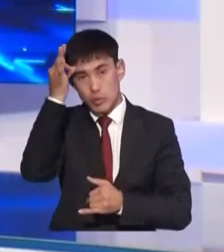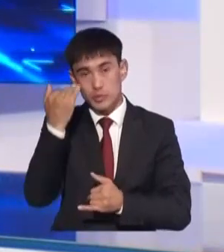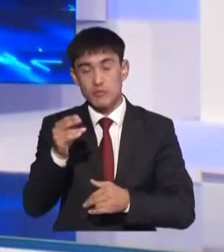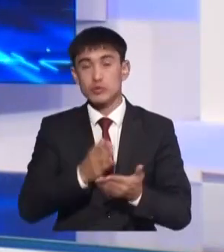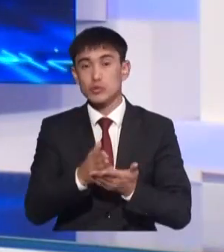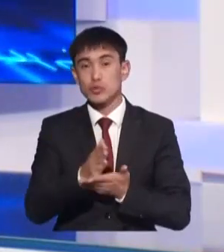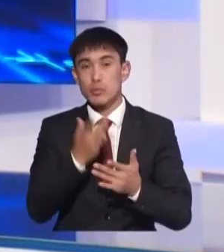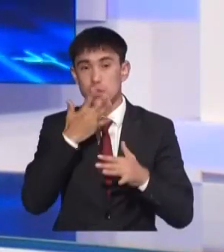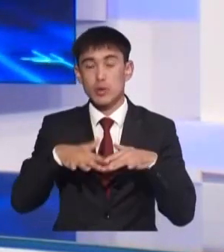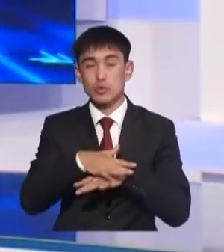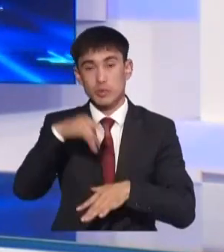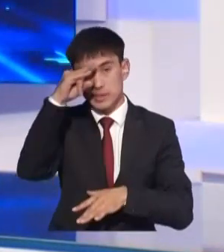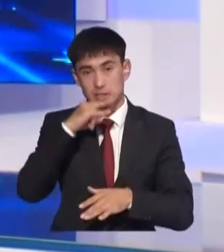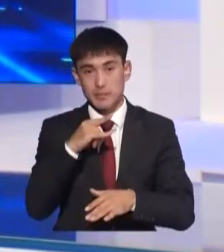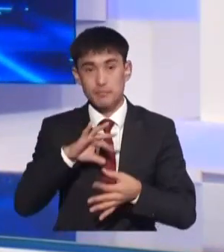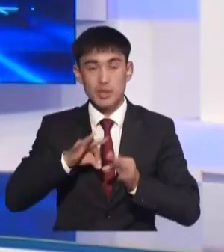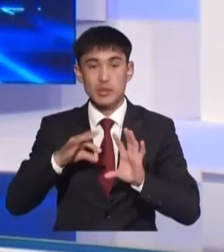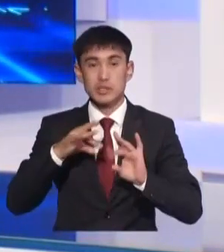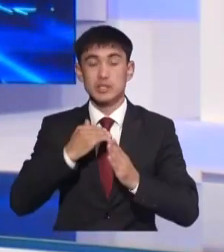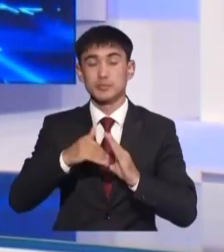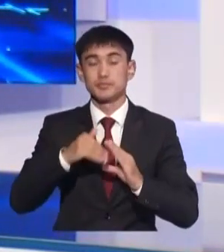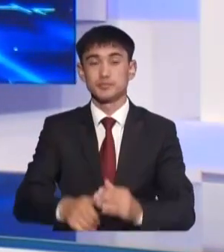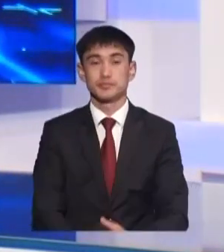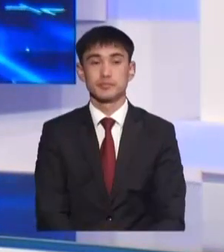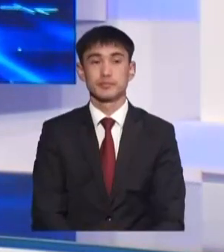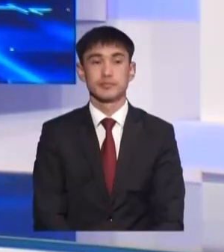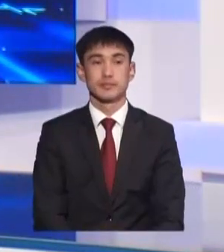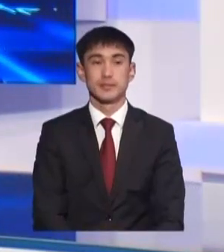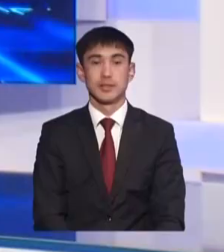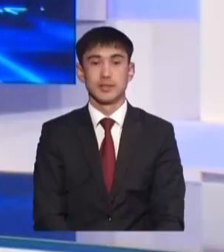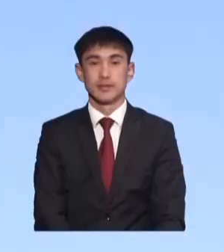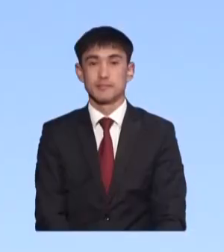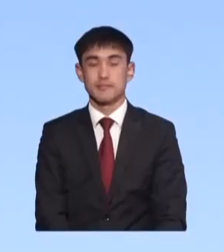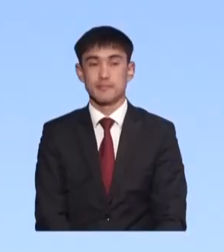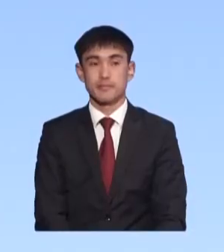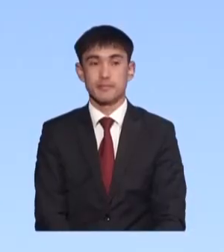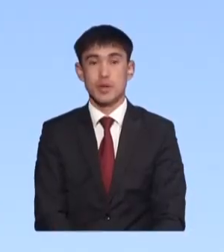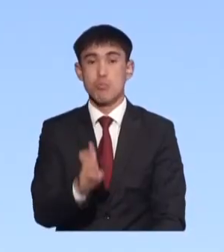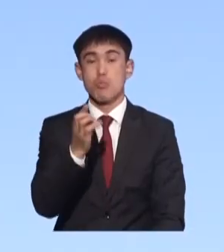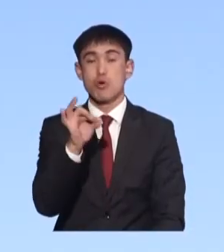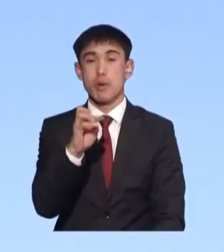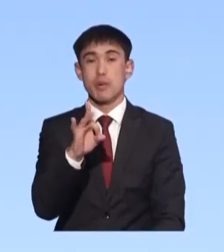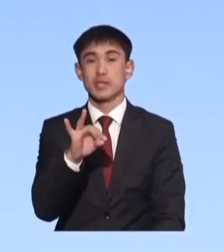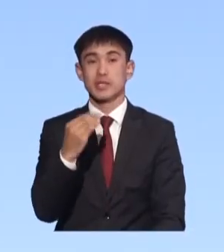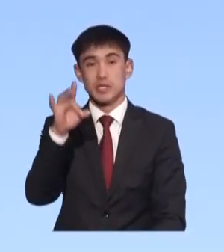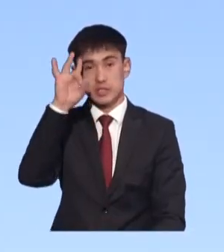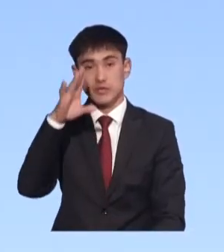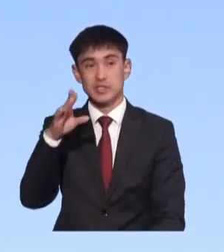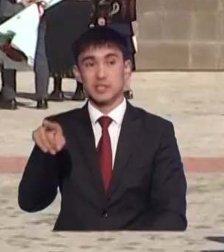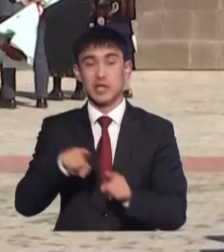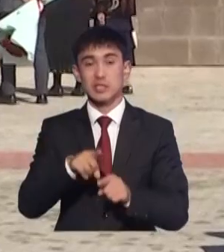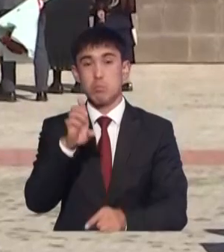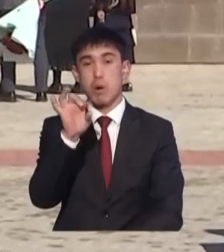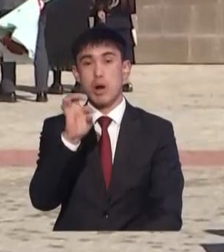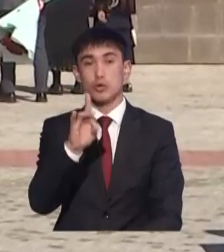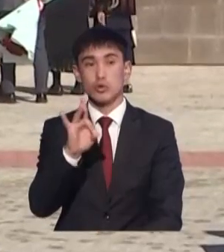его заслуги перед народом Казахстана. Подробнее в материале следующего сюжета. Бурибай Батыр Сарыулы, известный также как